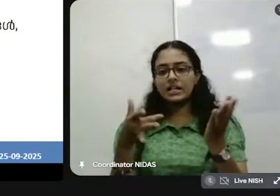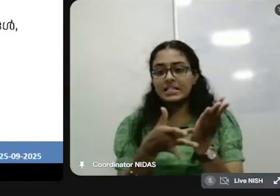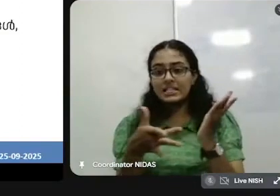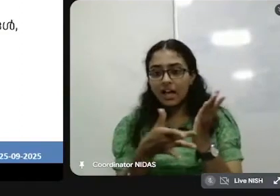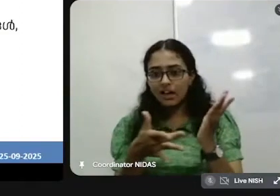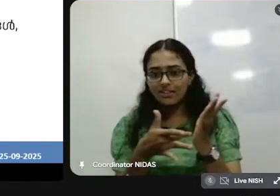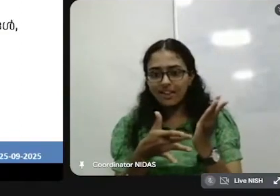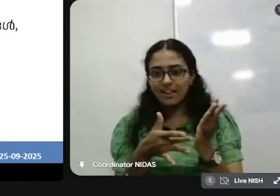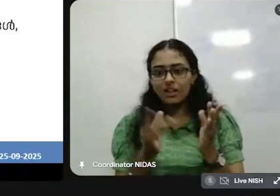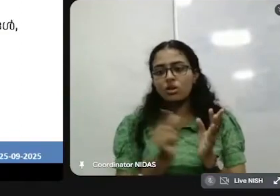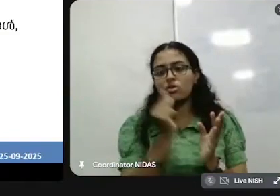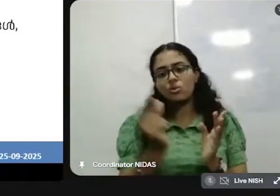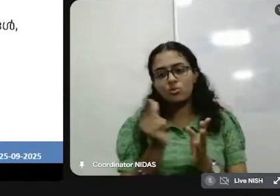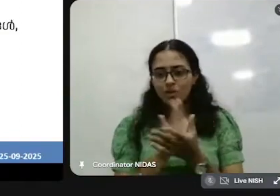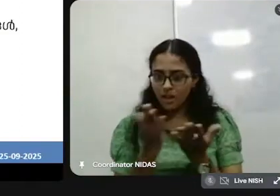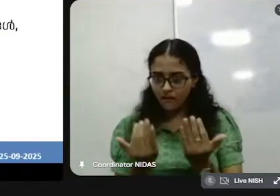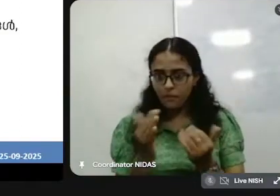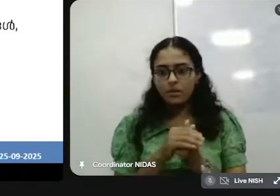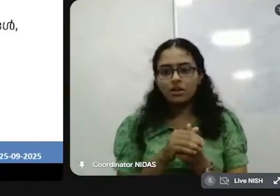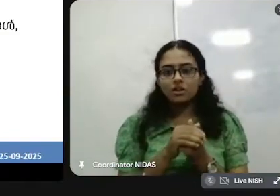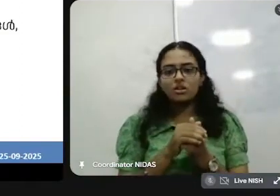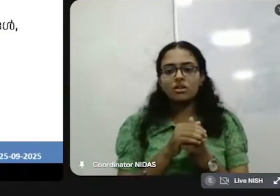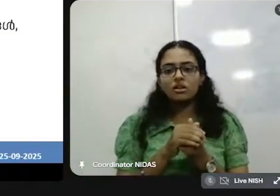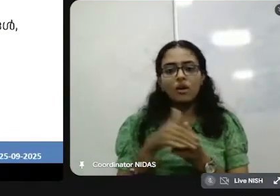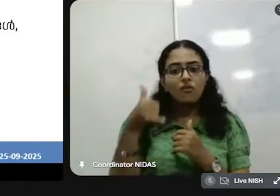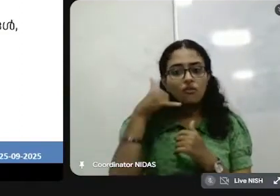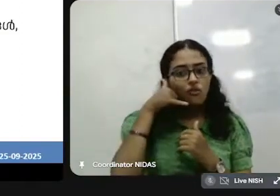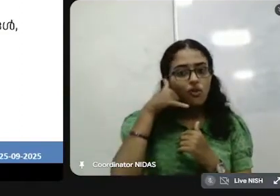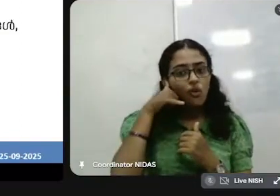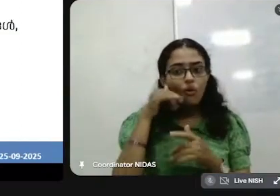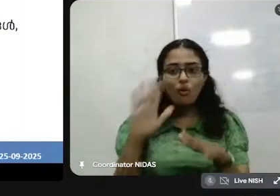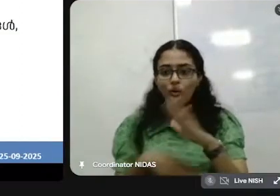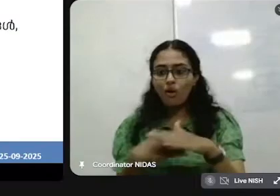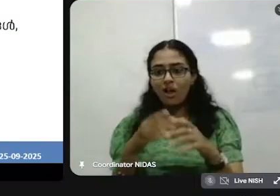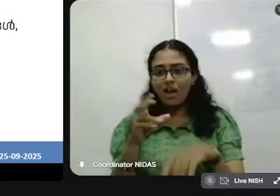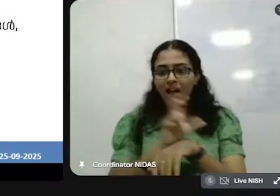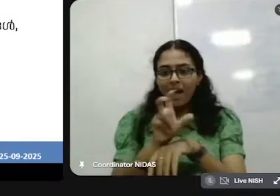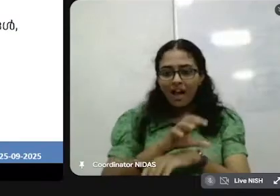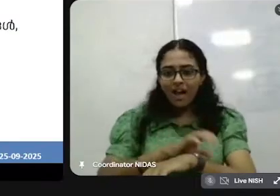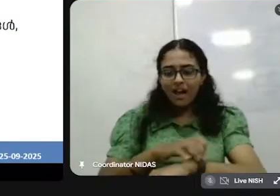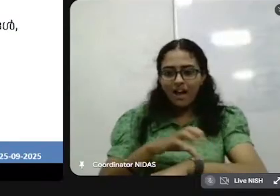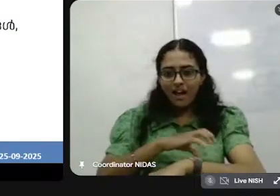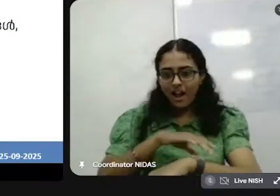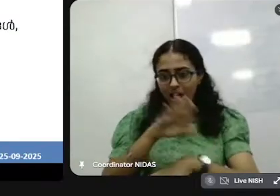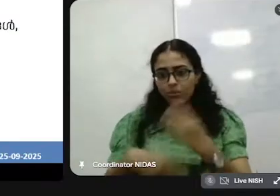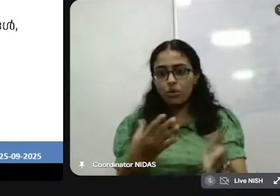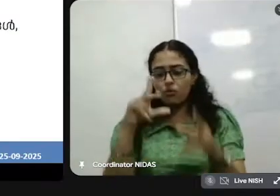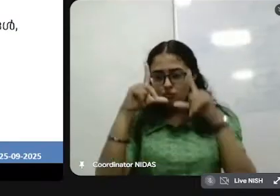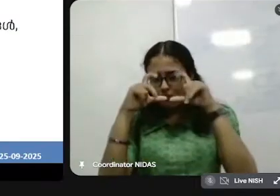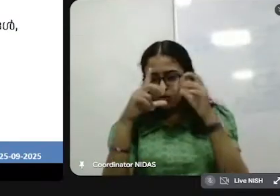യൂസ് ചെയ്യാനായിട്ട് അവരെ പരിശീലിപ്പിക്കുക. അതായത് ഫോണിലെ അലാറം അല്ലെങ്കിൽ അതേപോലെ തന്നെ ഫോട്ടോസ്